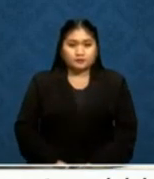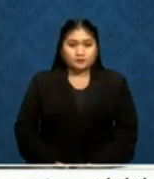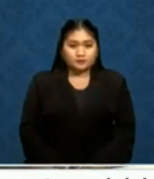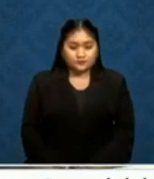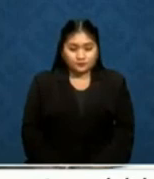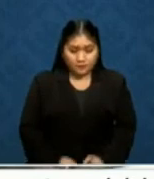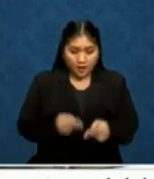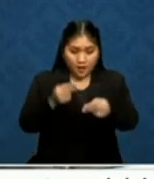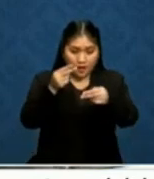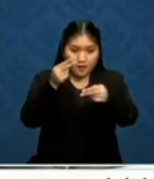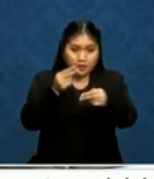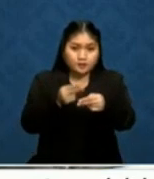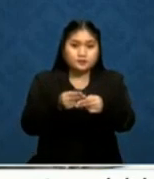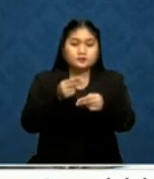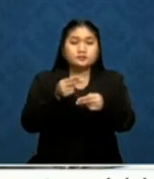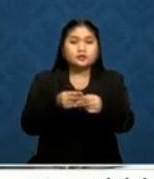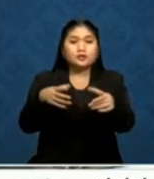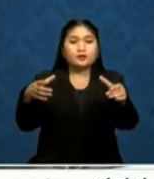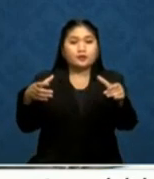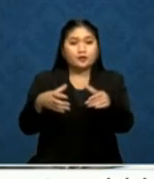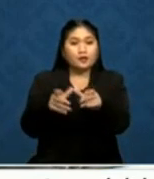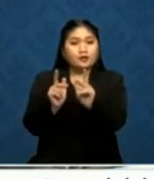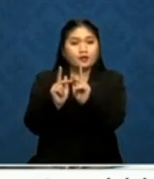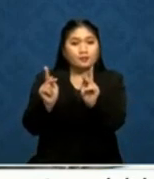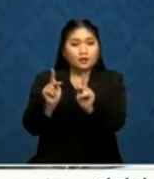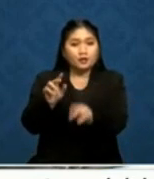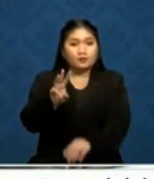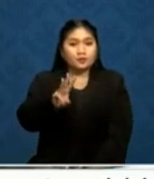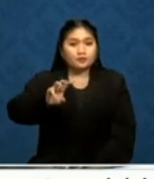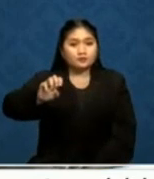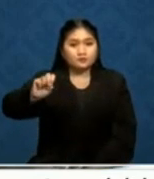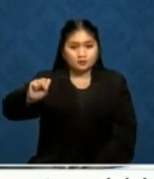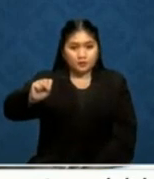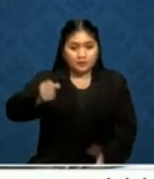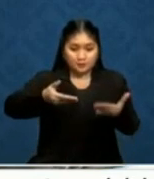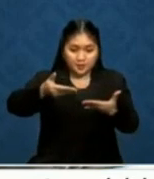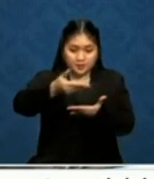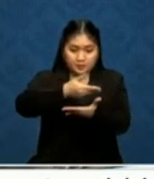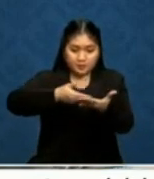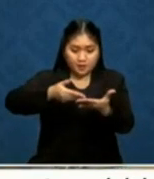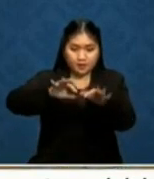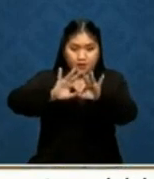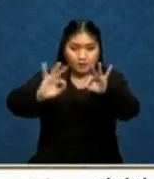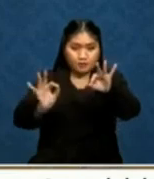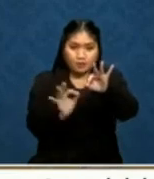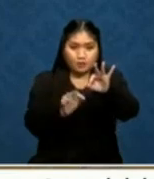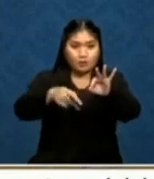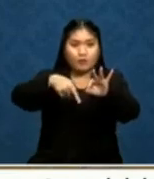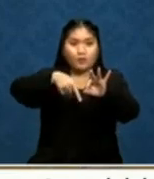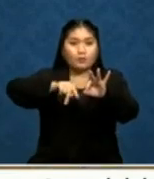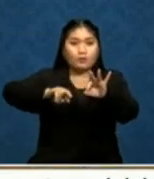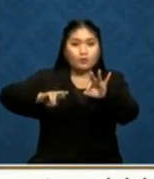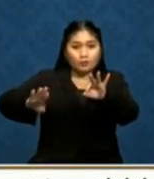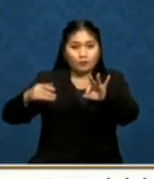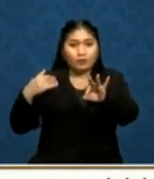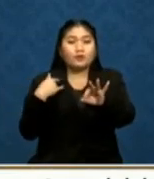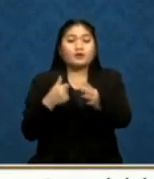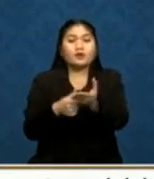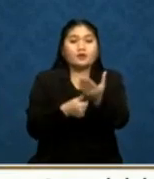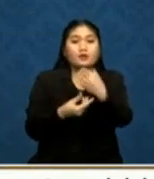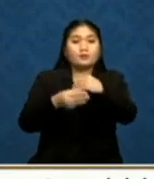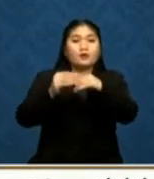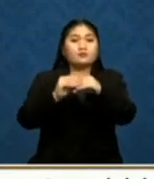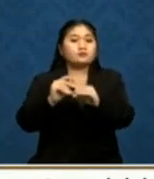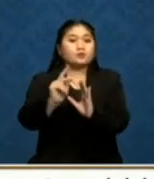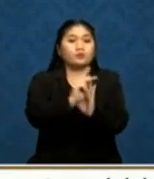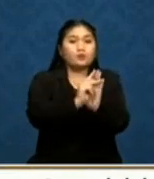รายชื่อคณะกรรมาธิการวิสามัญพิจารณาร่างพระราชบัญญัติแก้ไขเพิ่มเติมประมวลกฎหมายอาญาฉ